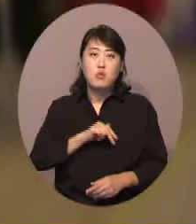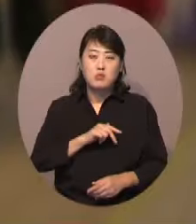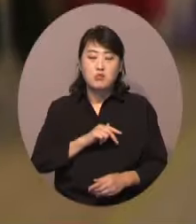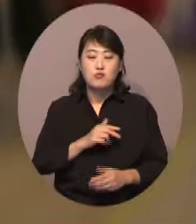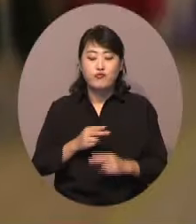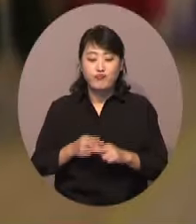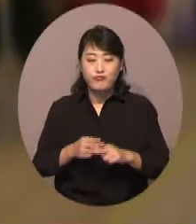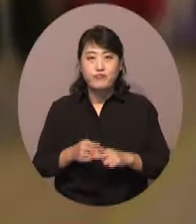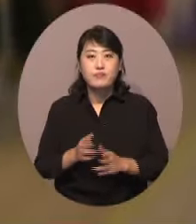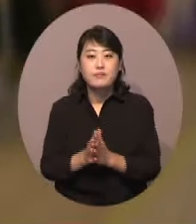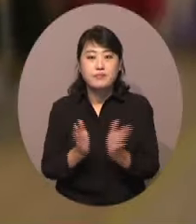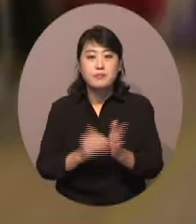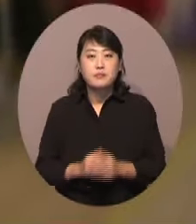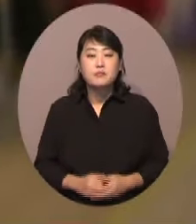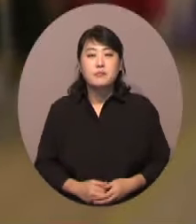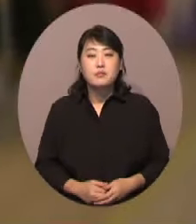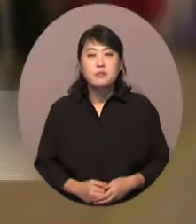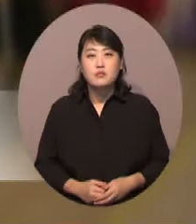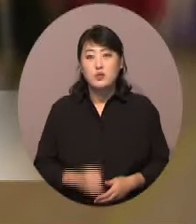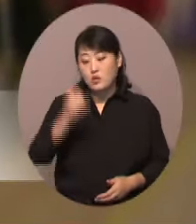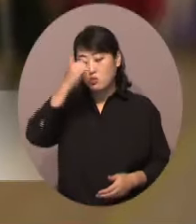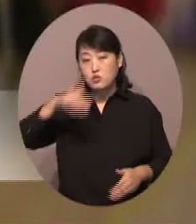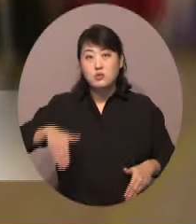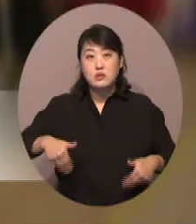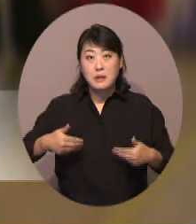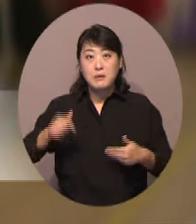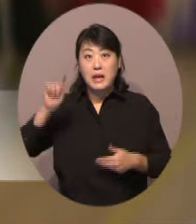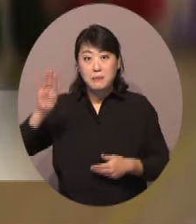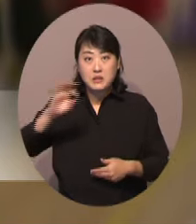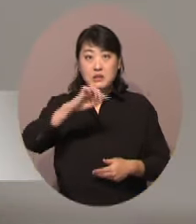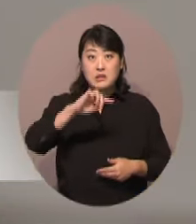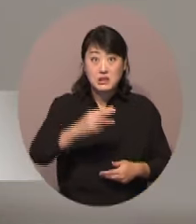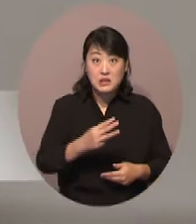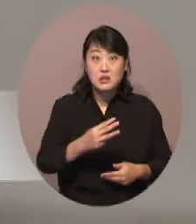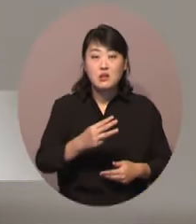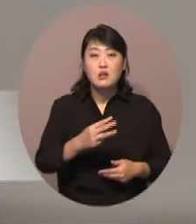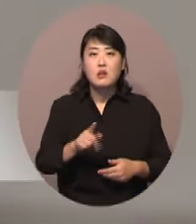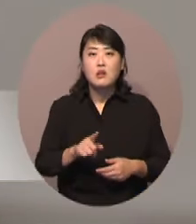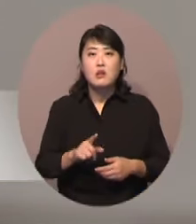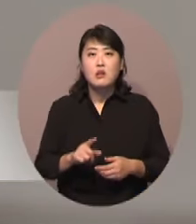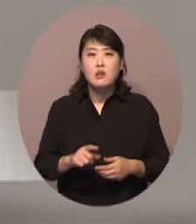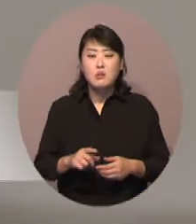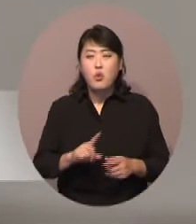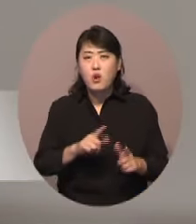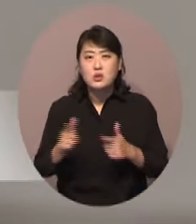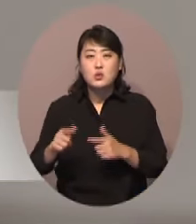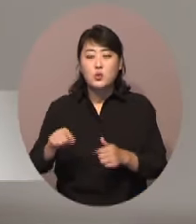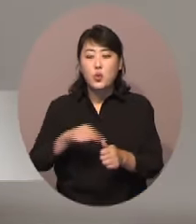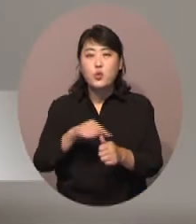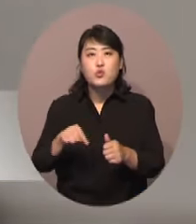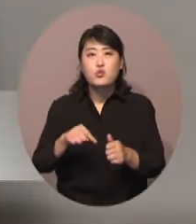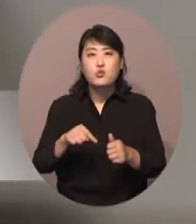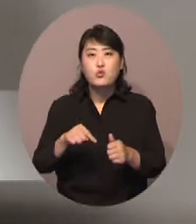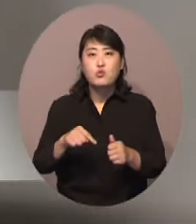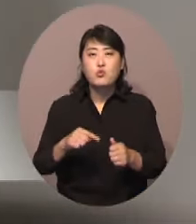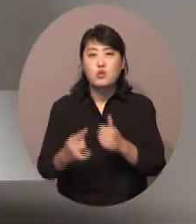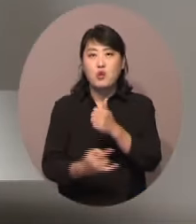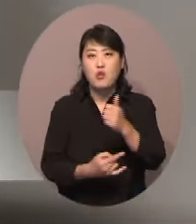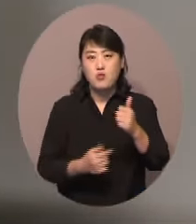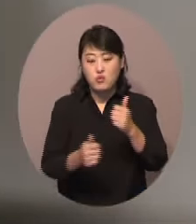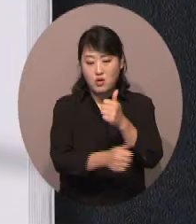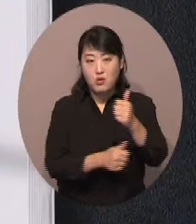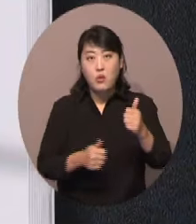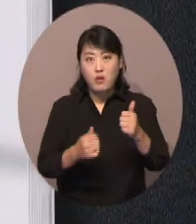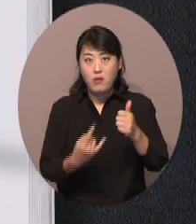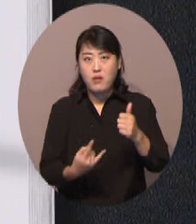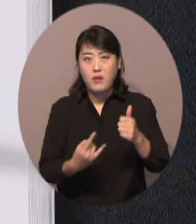되었습니다 결국 충남교육청 갑질 의질 및 직장 내 괴롭힘 예방에 관한 조례안은 교육위원회를 만장 일치로